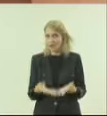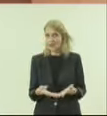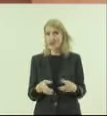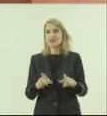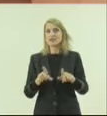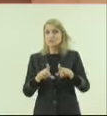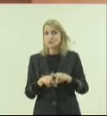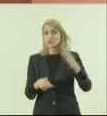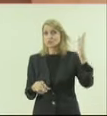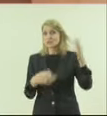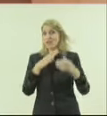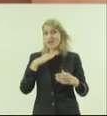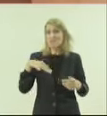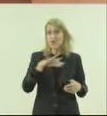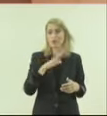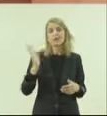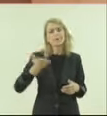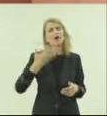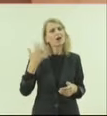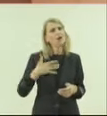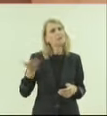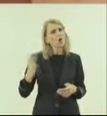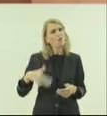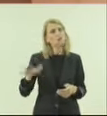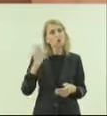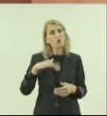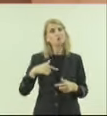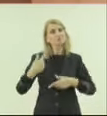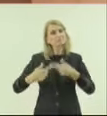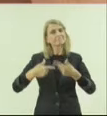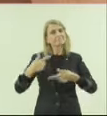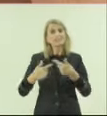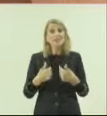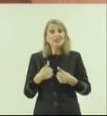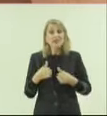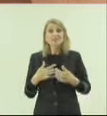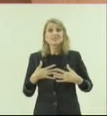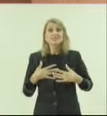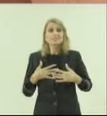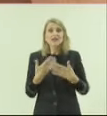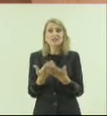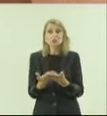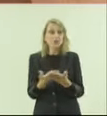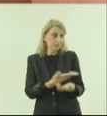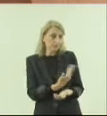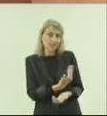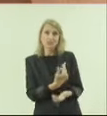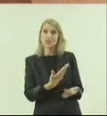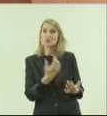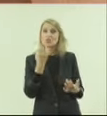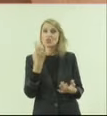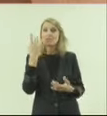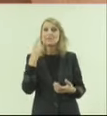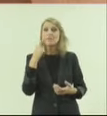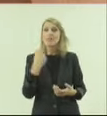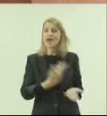много какво да прави в тази сфера. И аз разчитам на една част от точно това поколение, следващото поколение, които